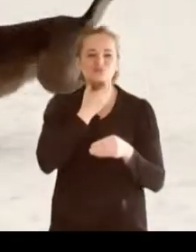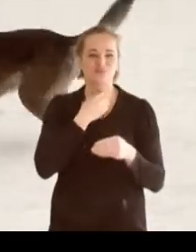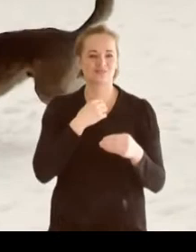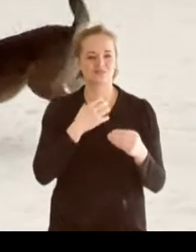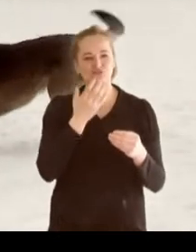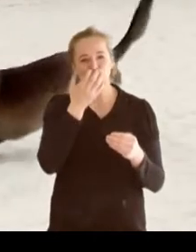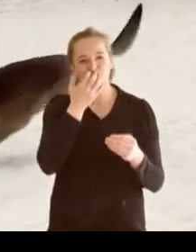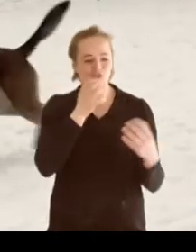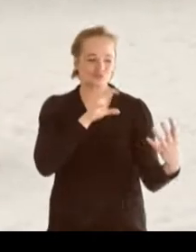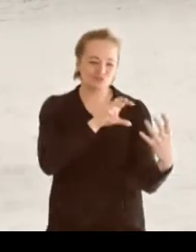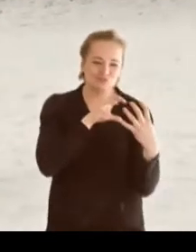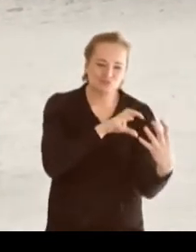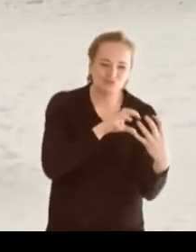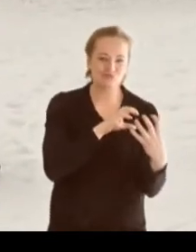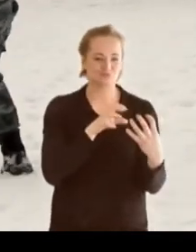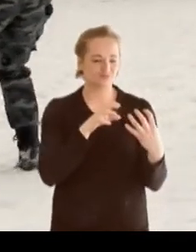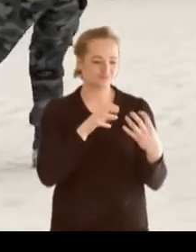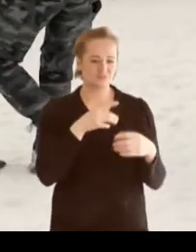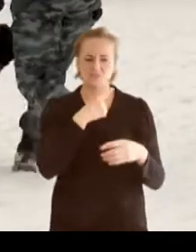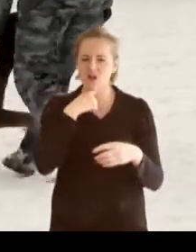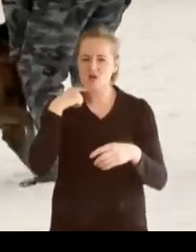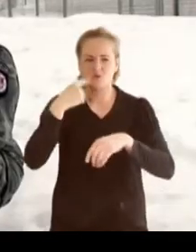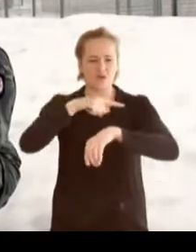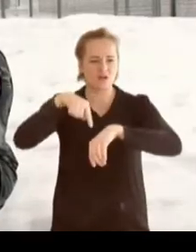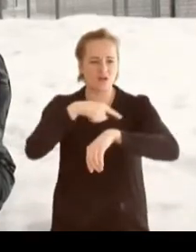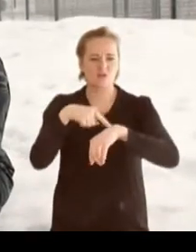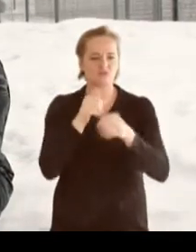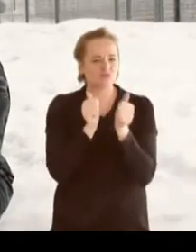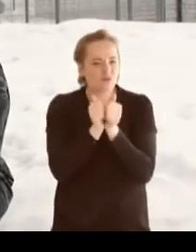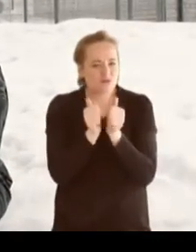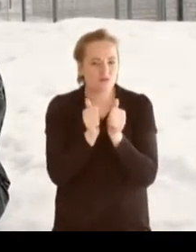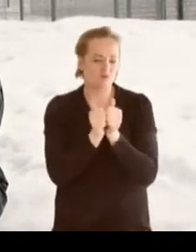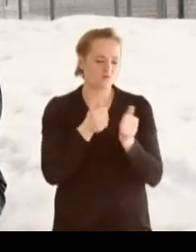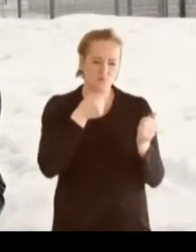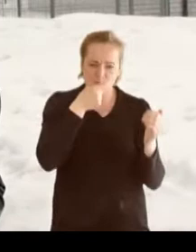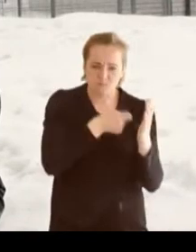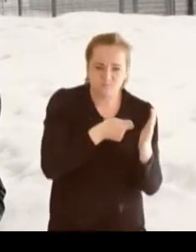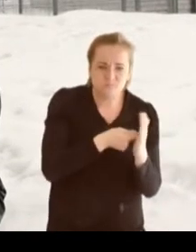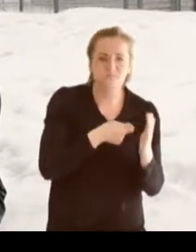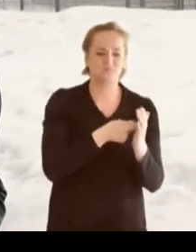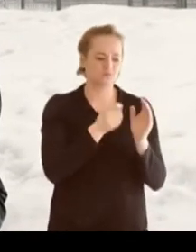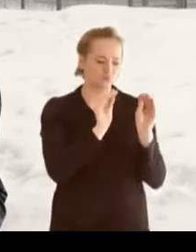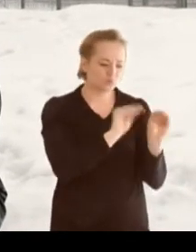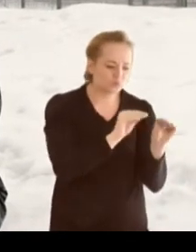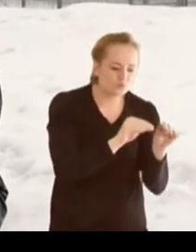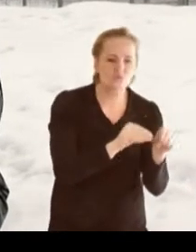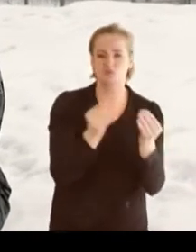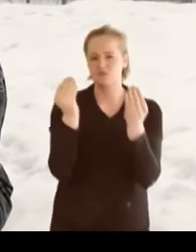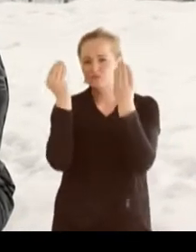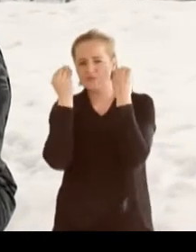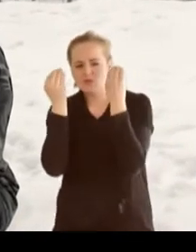Labai svarbu, kad jis turėtų tų savybių, kokie būtingi kinologui. Tai